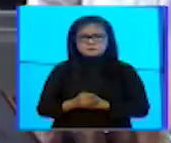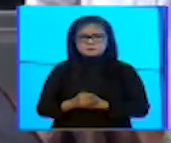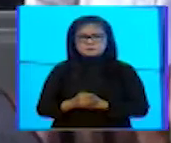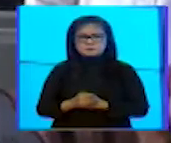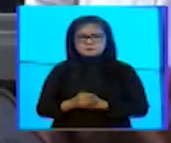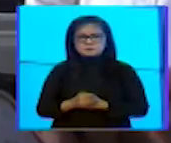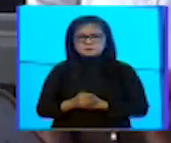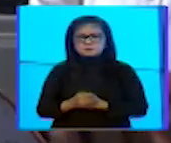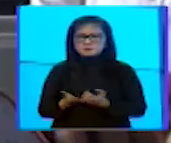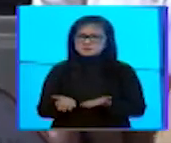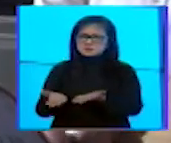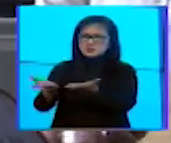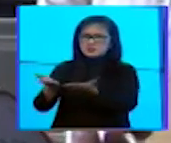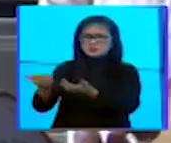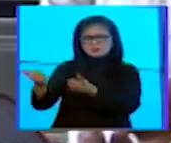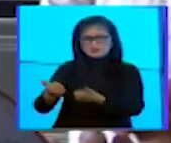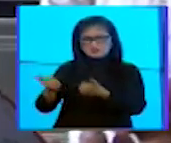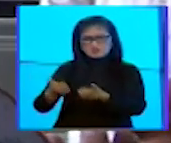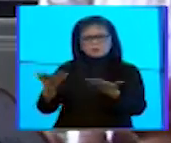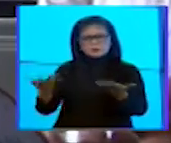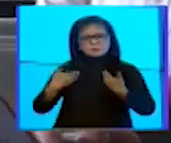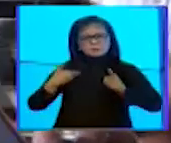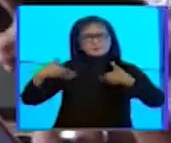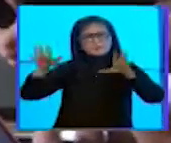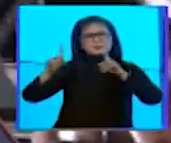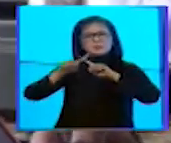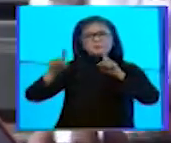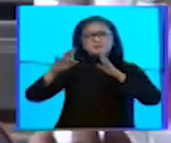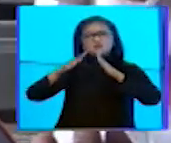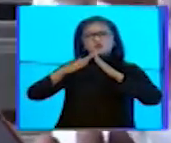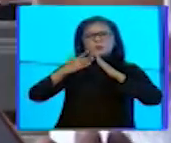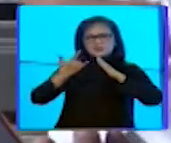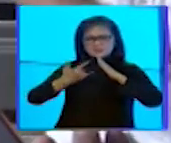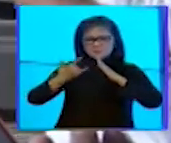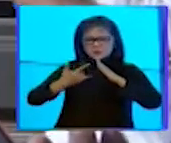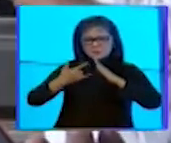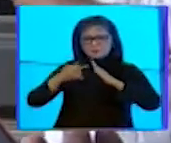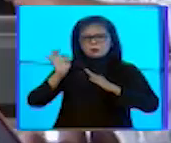Silakan silaturahmi di rumah masing-masing. Ya. Tidak perlu datang ke kampung lain,